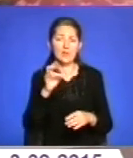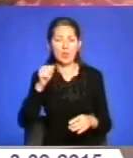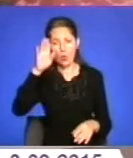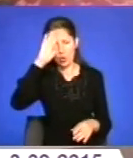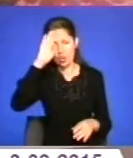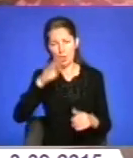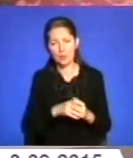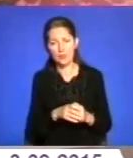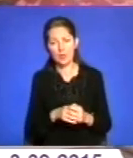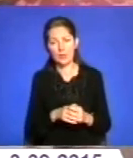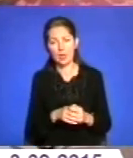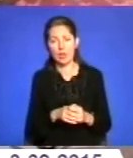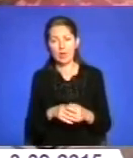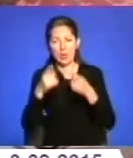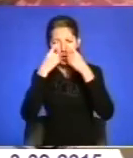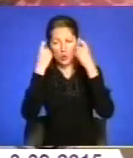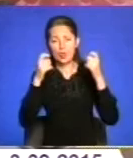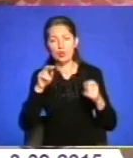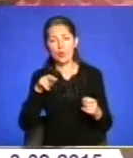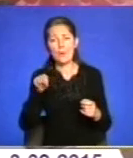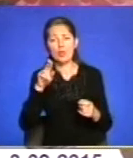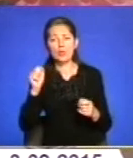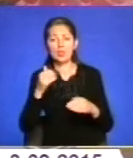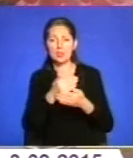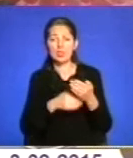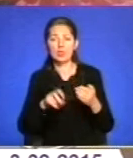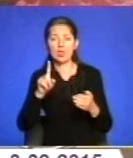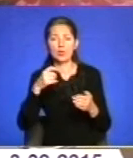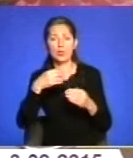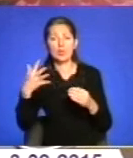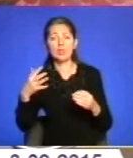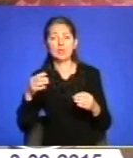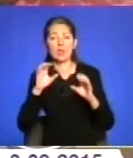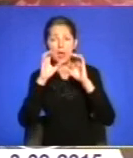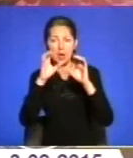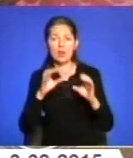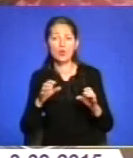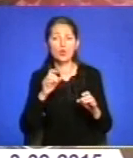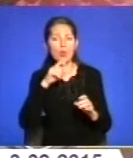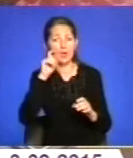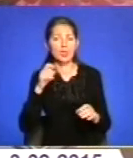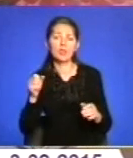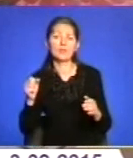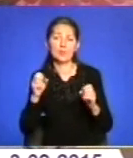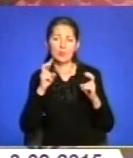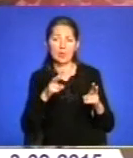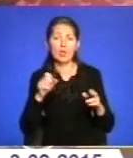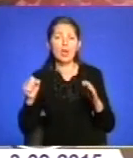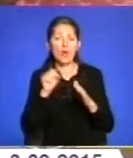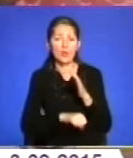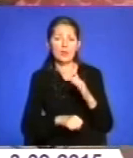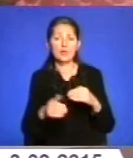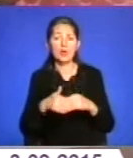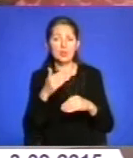райвідділу оголошено підозру за статтею 115 Кримінального кодексу України «Умисне вбивство». Санкції даної статті